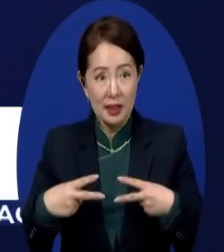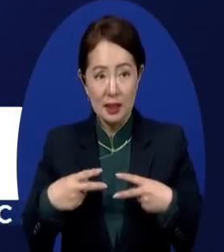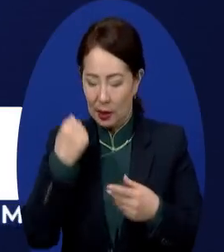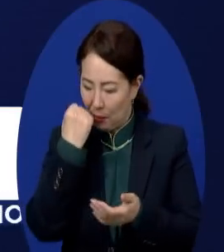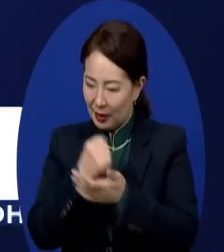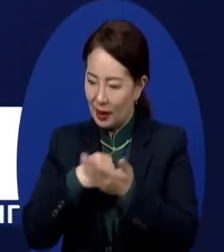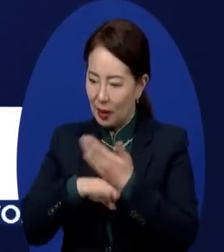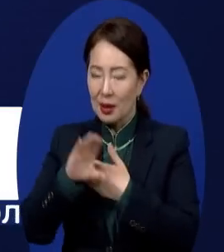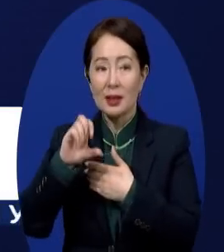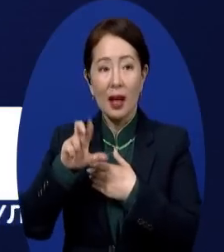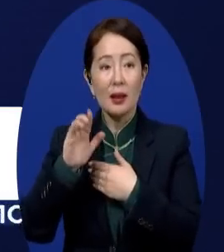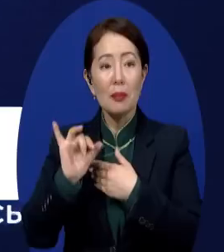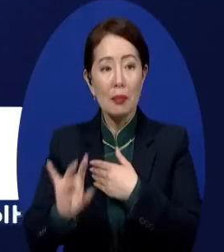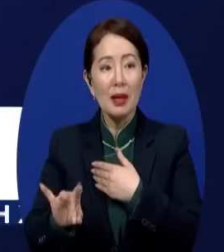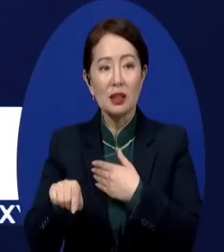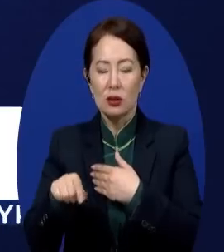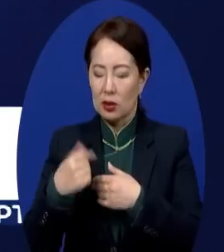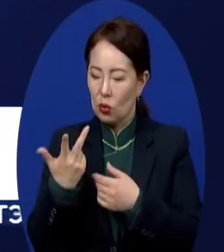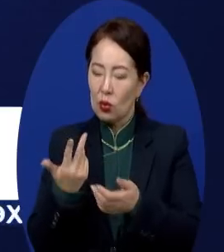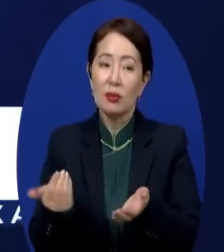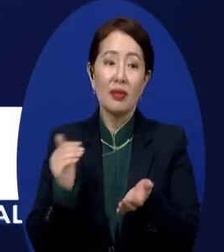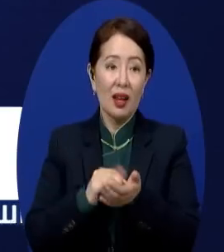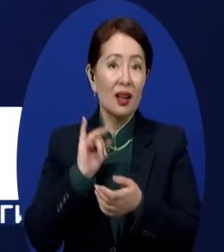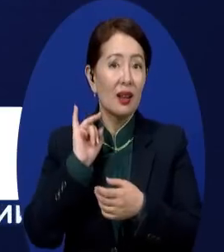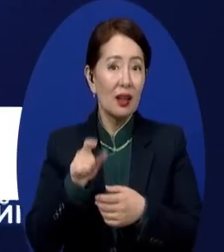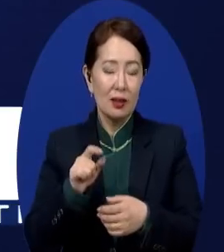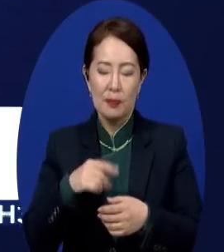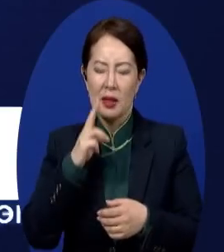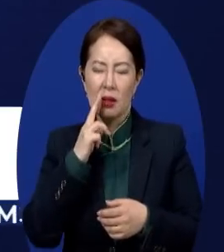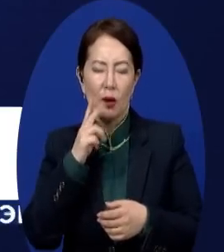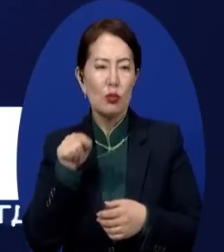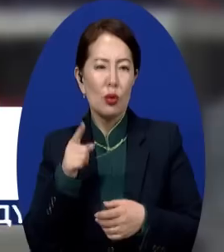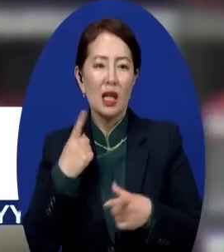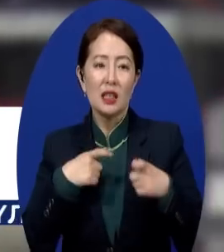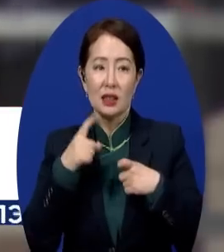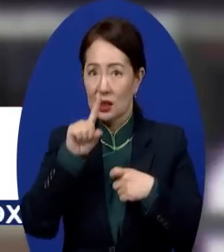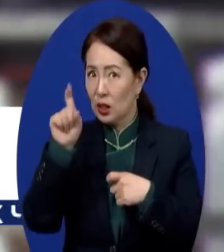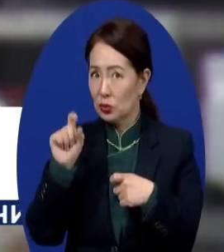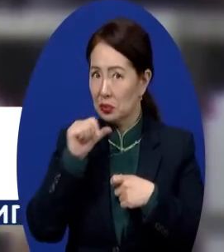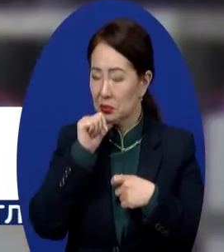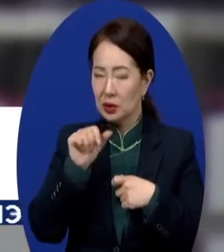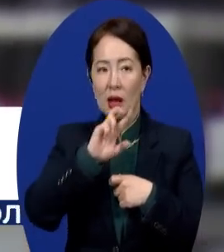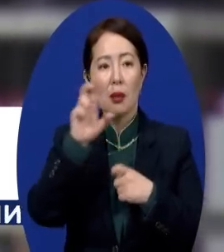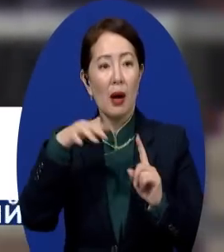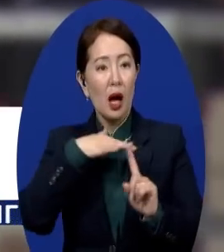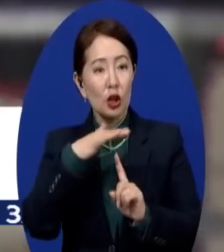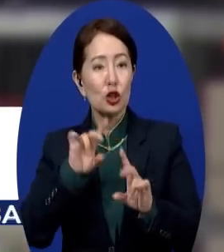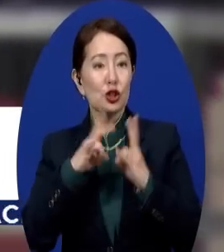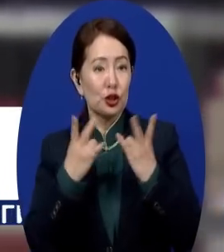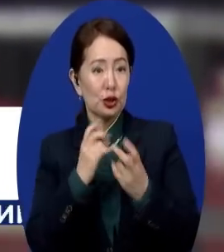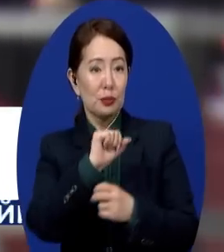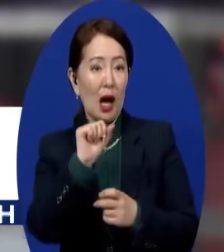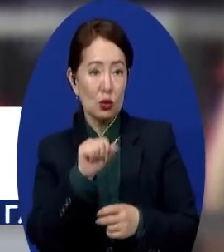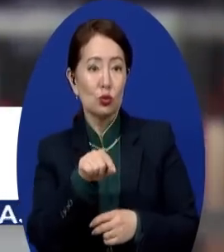амгалах салбарын зардлаас даруй 3 дахин их байна. Гэхдээ тамхин зөвхөн эдийн засгийн асуудал биш, байгаль орчин цаашлаад нийгмийн асуудал болоод